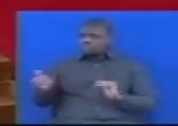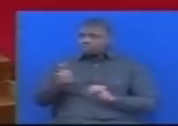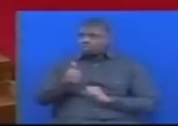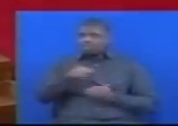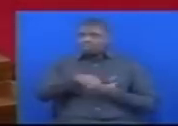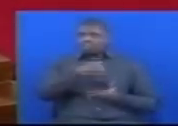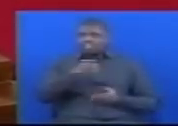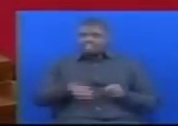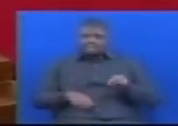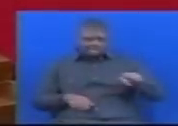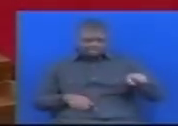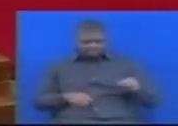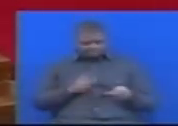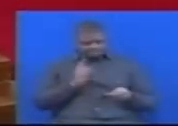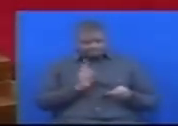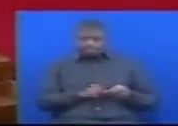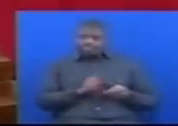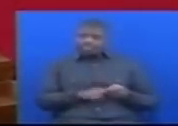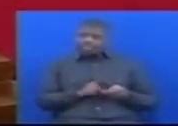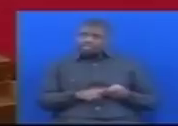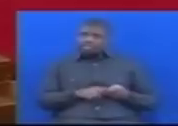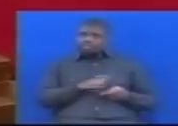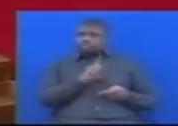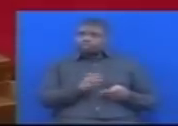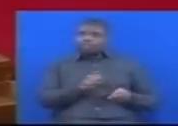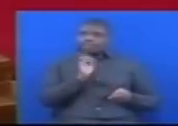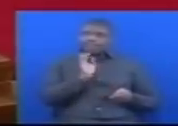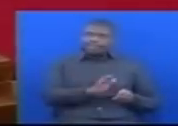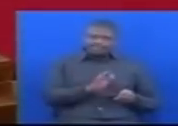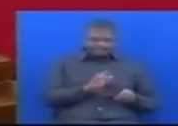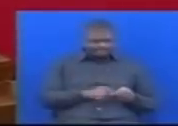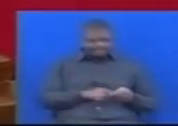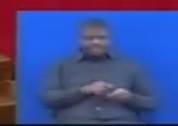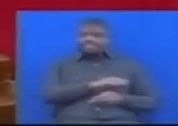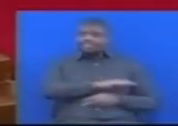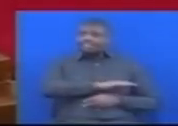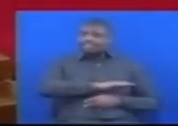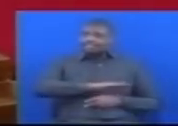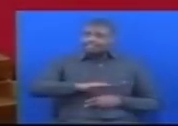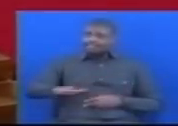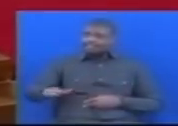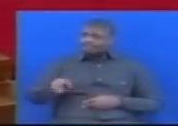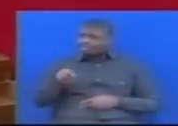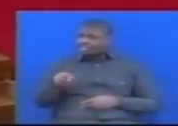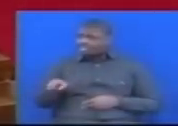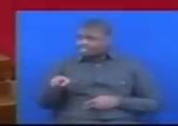tija. Sehemu ya bei ya swali lake mheshimiwa speaker, shamba hili